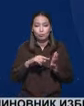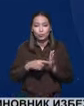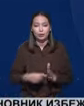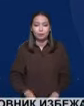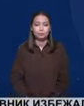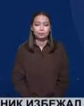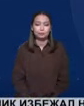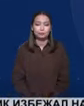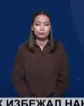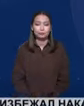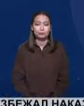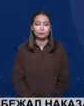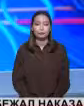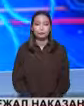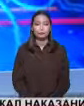7,1%.